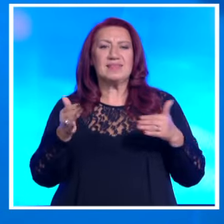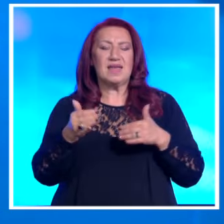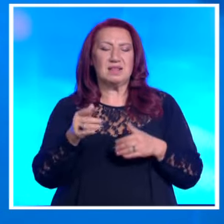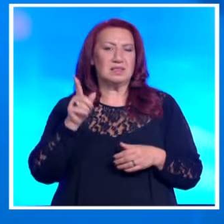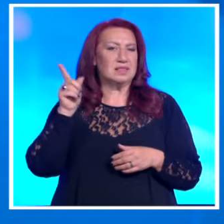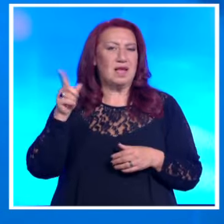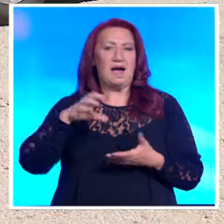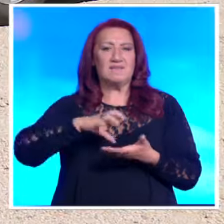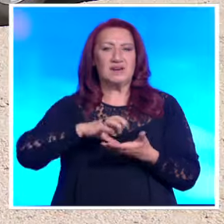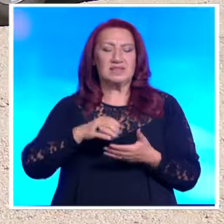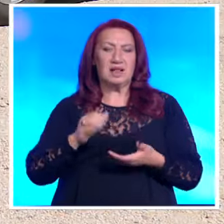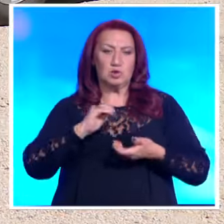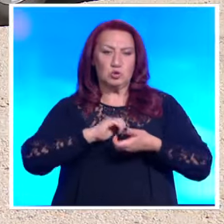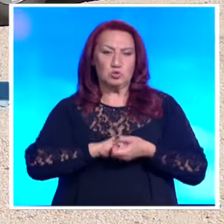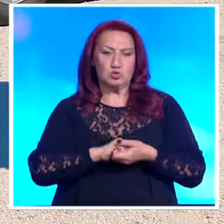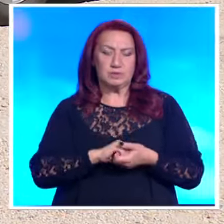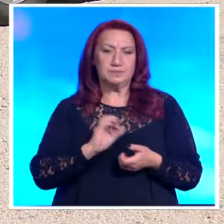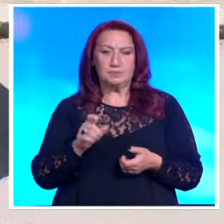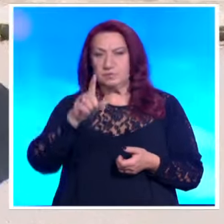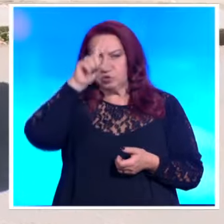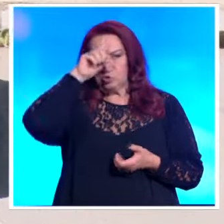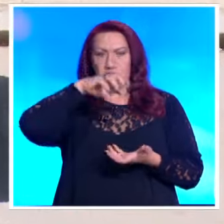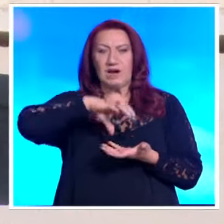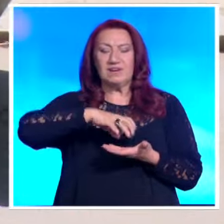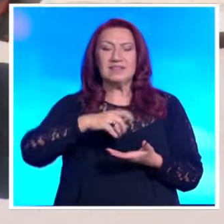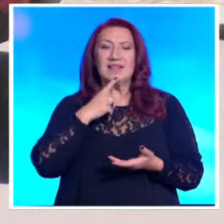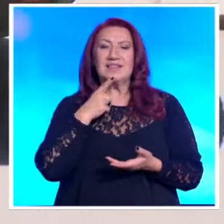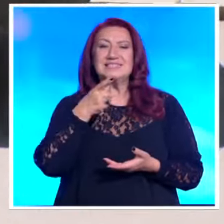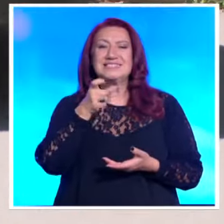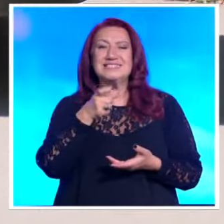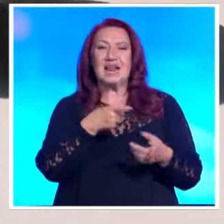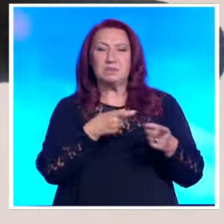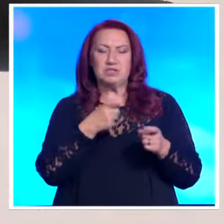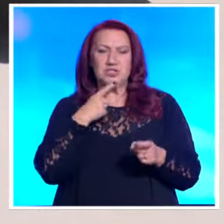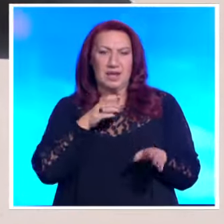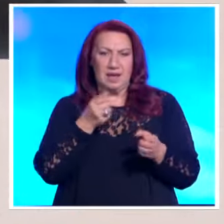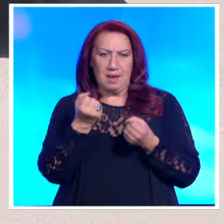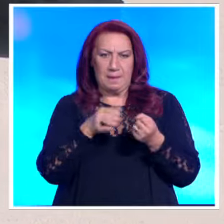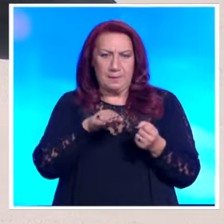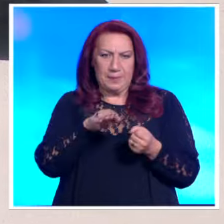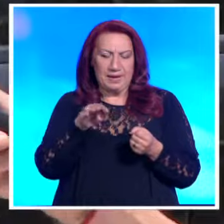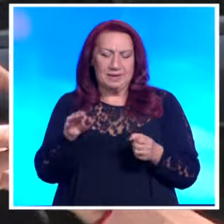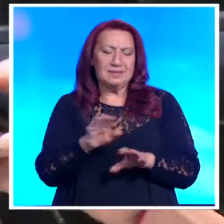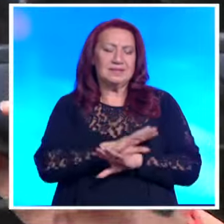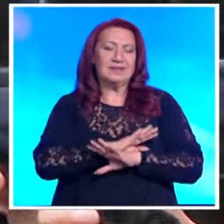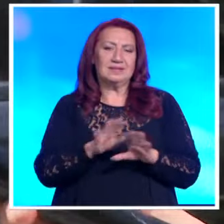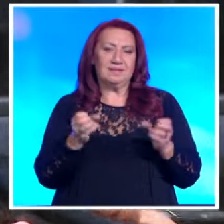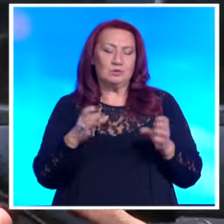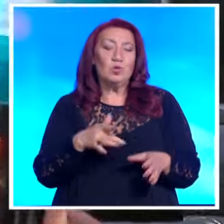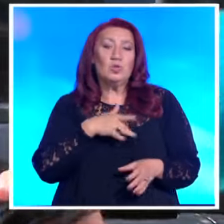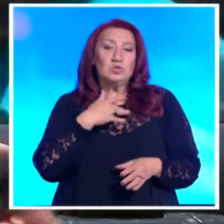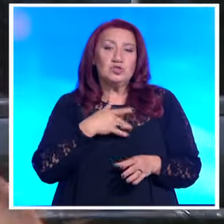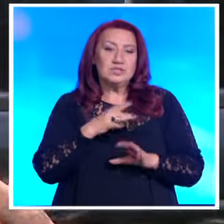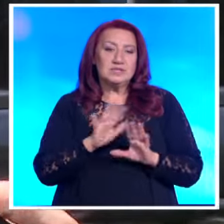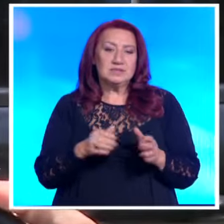бранша. В столичния квартал Стрелбище паркирането често е мисията невъзможна, разказва Иван Кръваев. Ужасяващо.